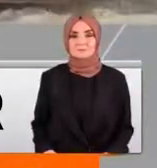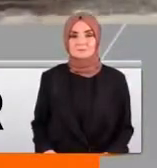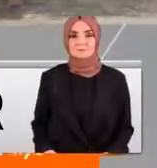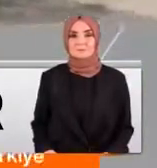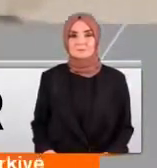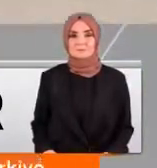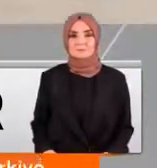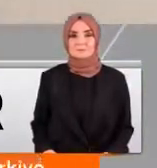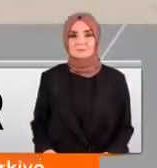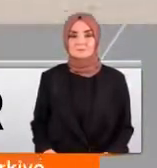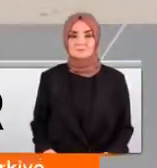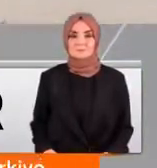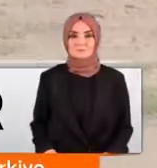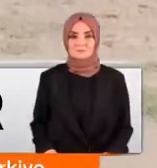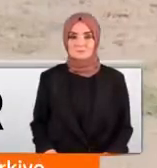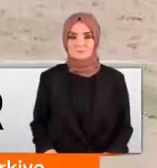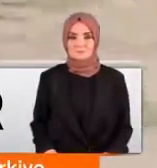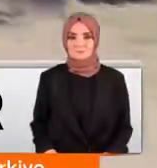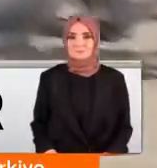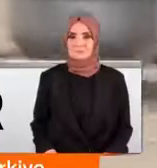yok, kamera yok, denetleme yok, bir şey yok.